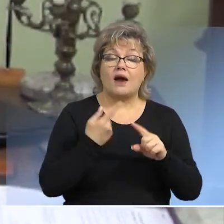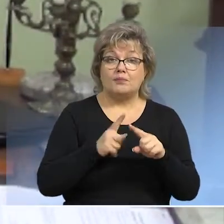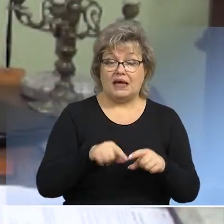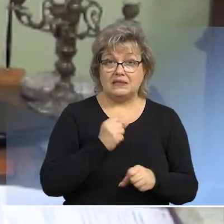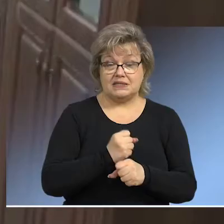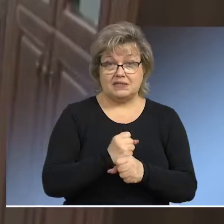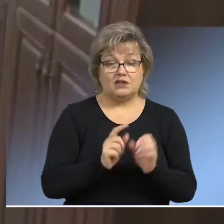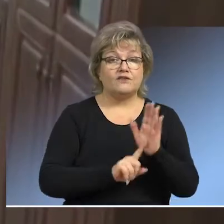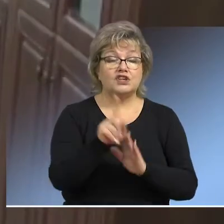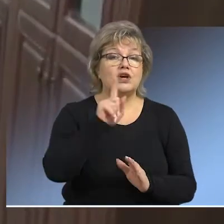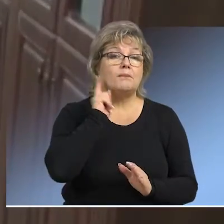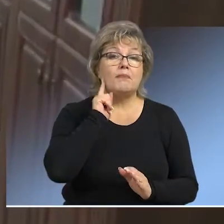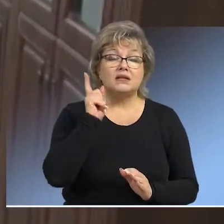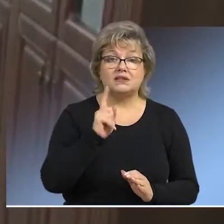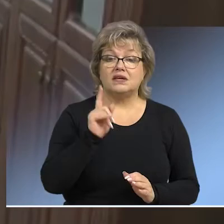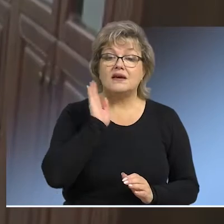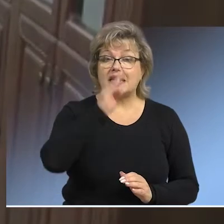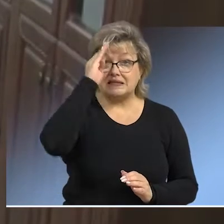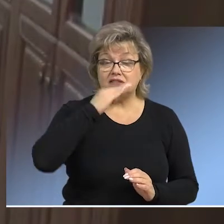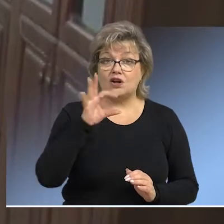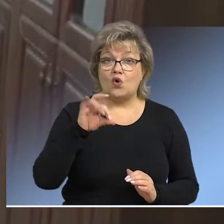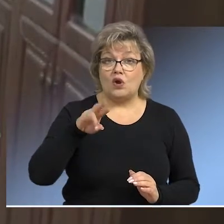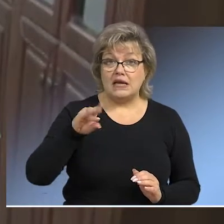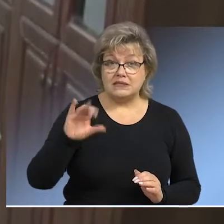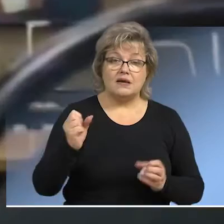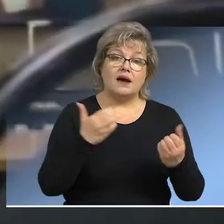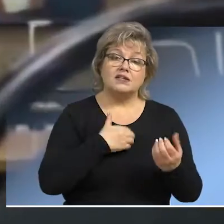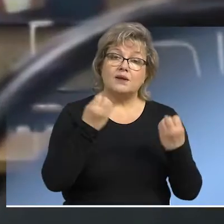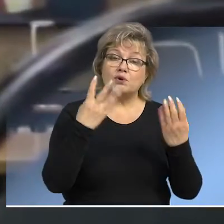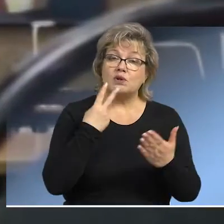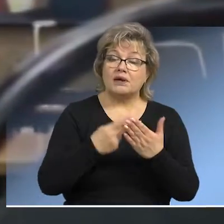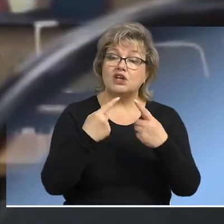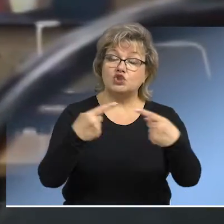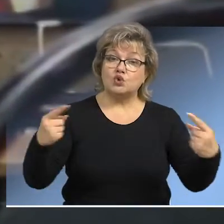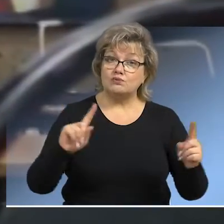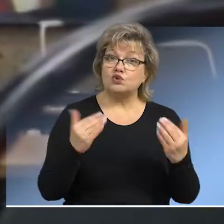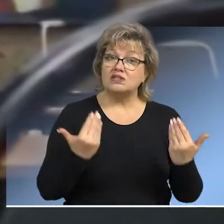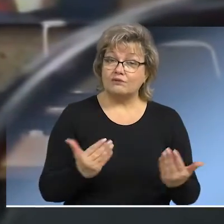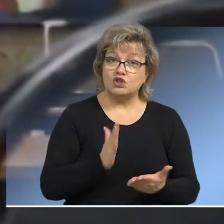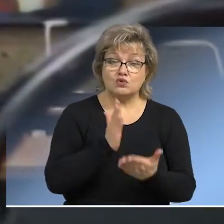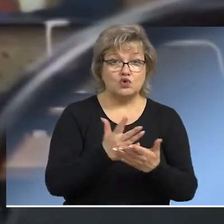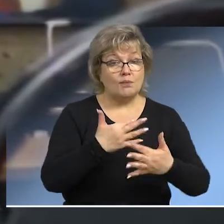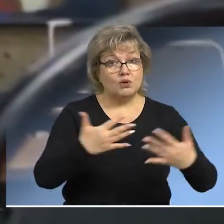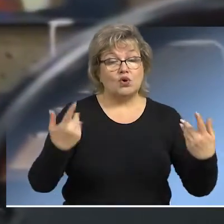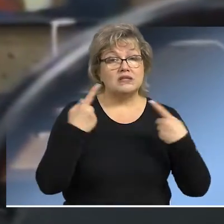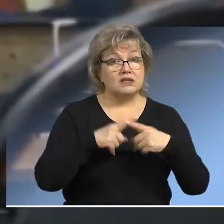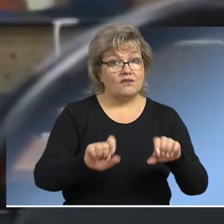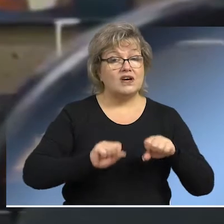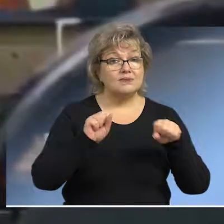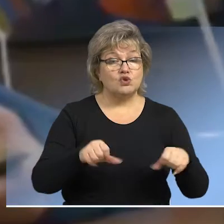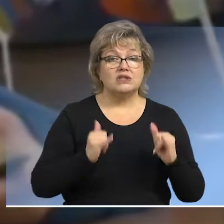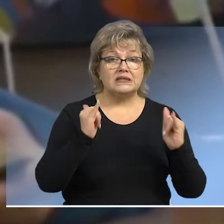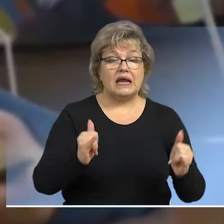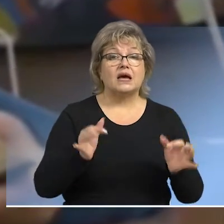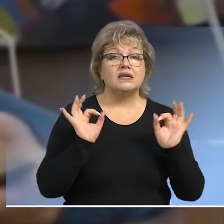это сделали. Сначала молодые, но мудрые родители Олеси хотели просто показать другим, что сегодня существует много технических